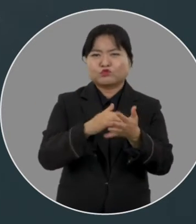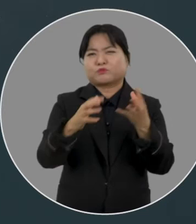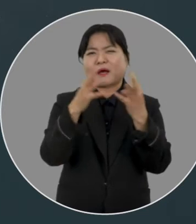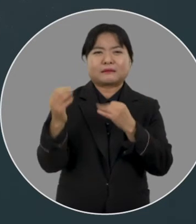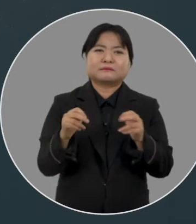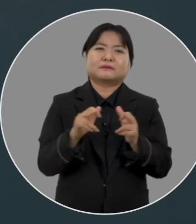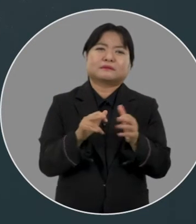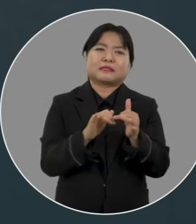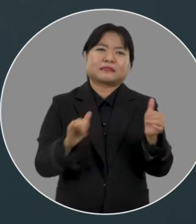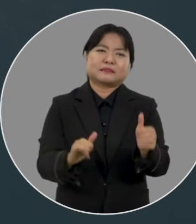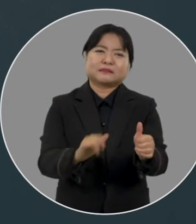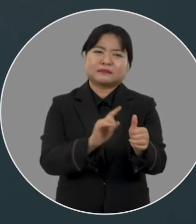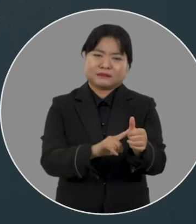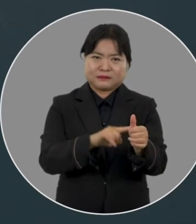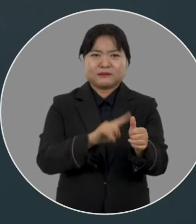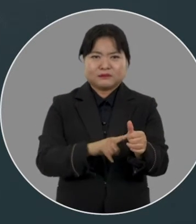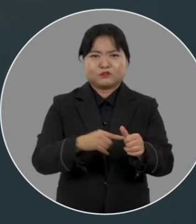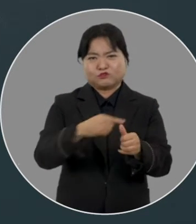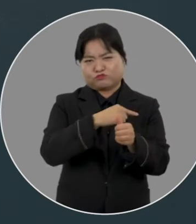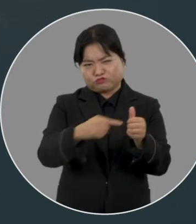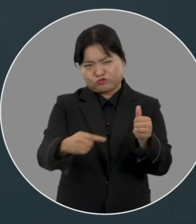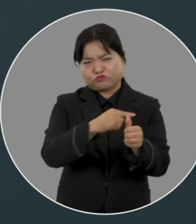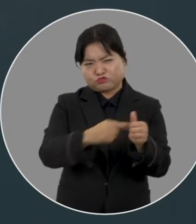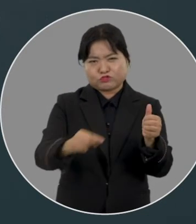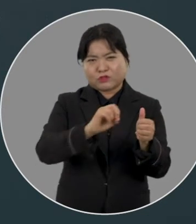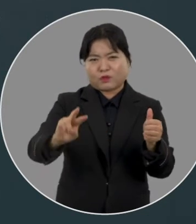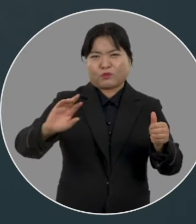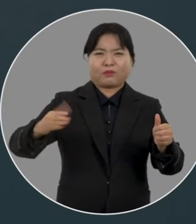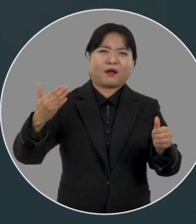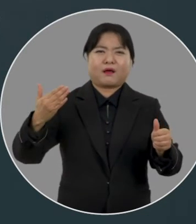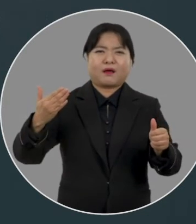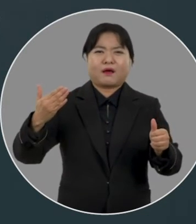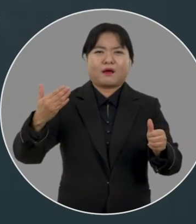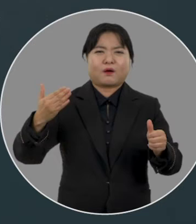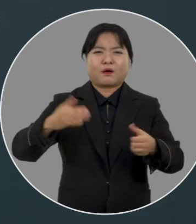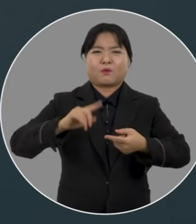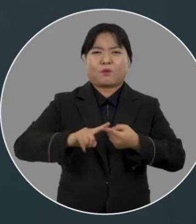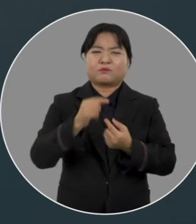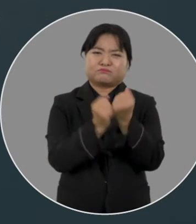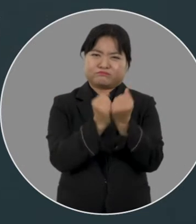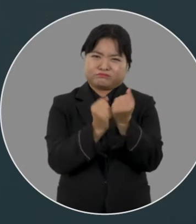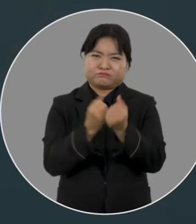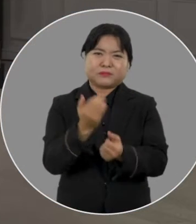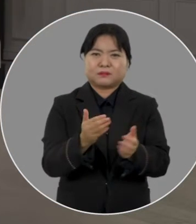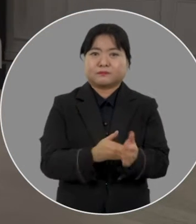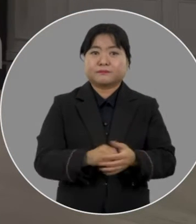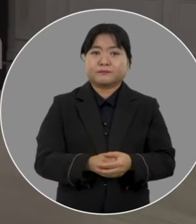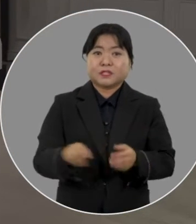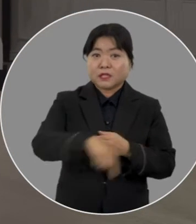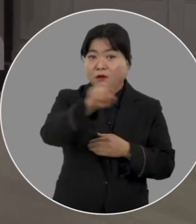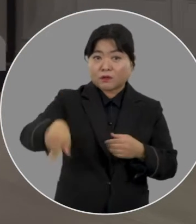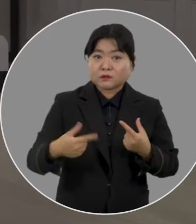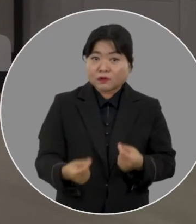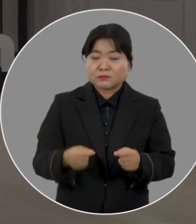유대인들뿐만 아니라 이 수많은 이 장애인들을 죽여야 된다라고 하는 논리를 설득했던 거죠. 이런